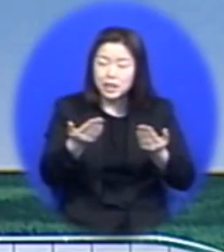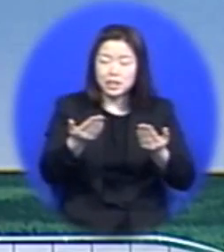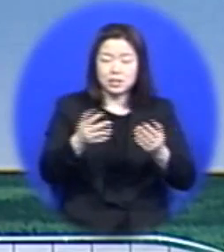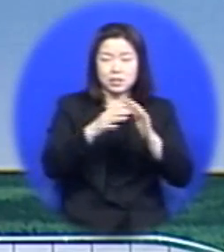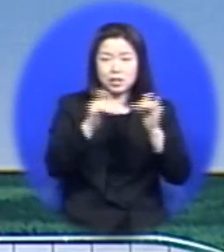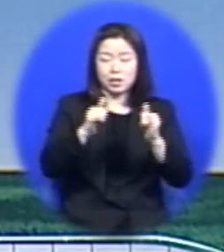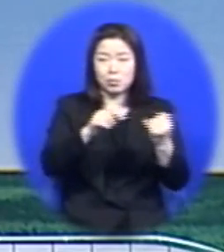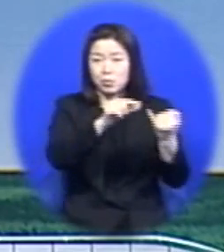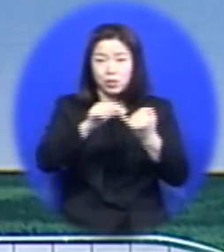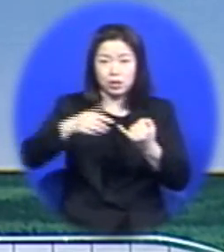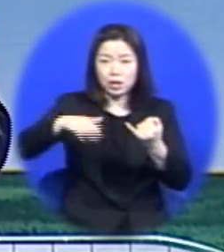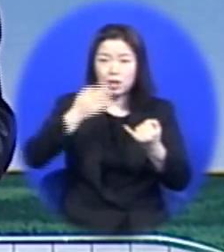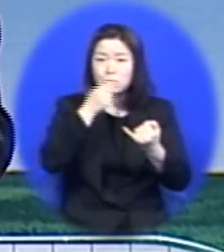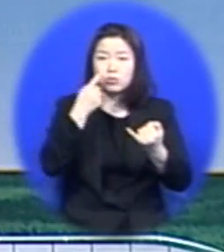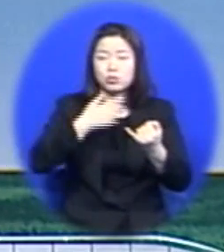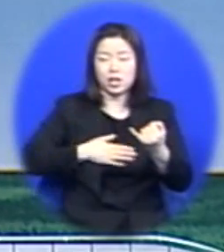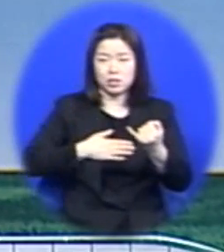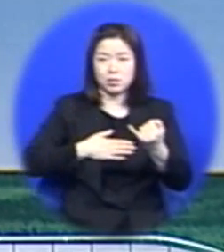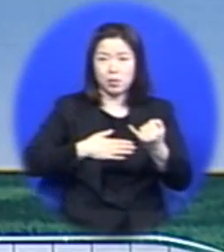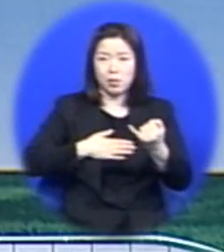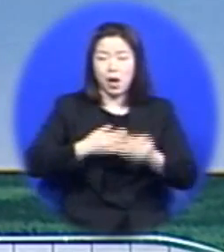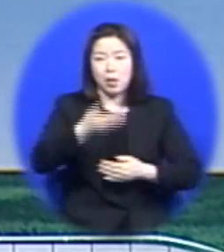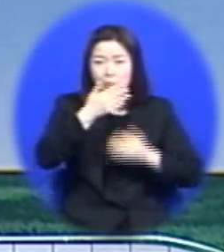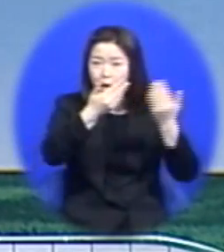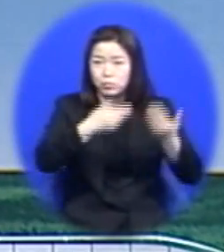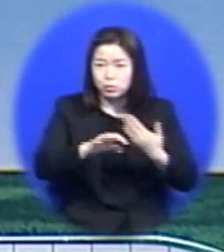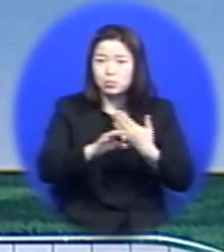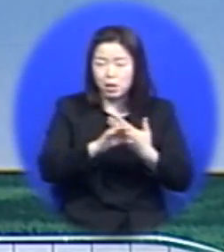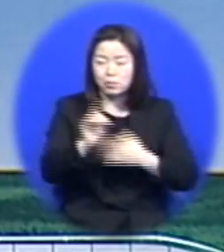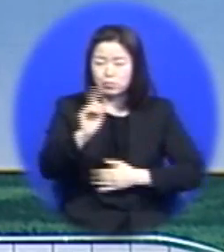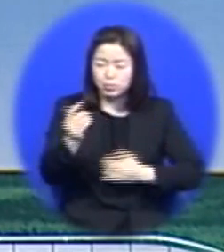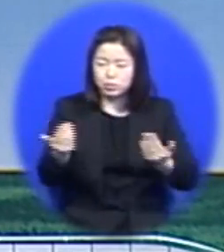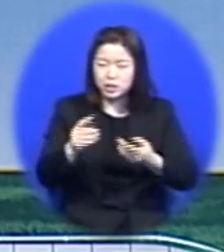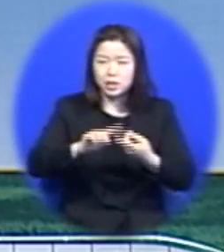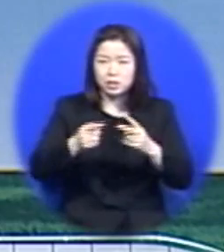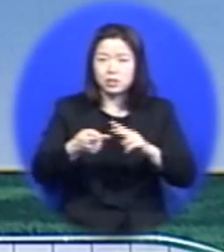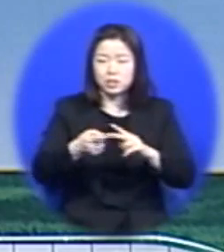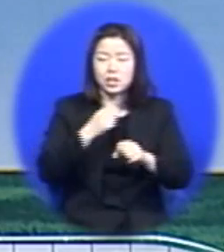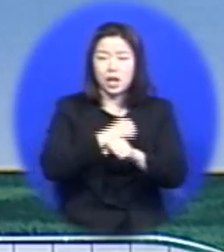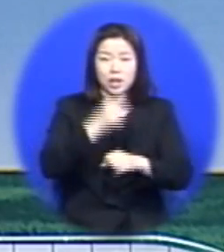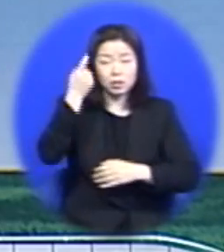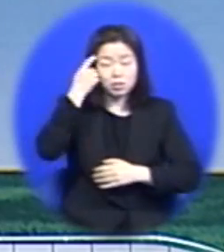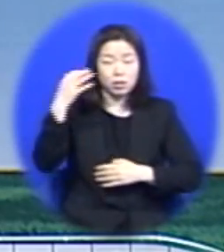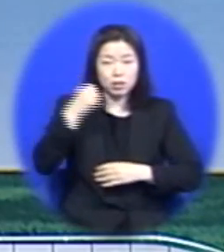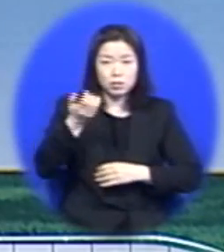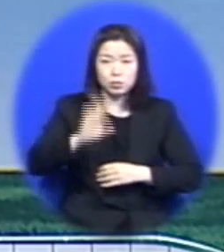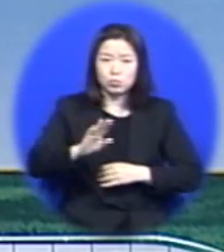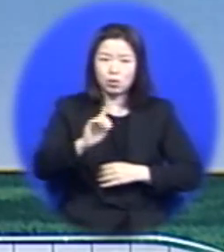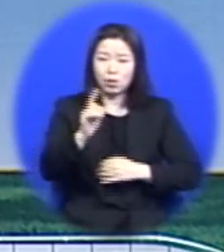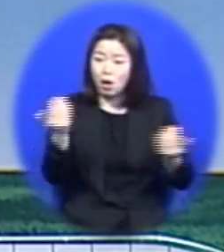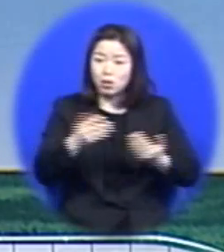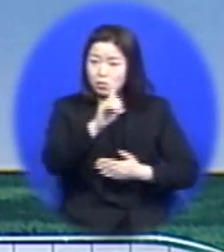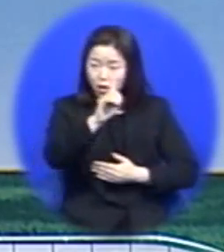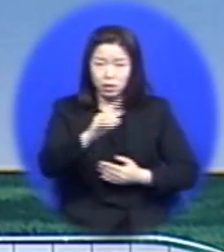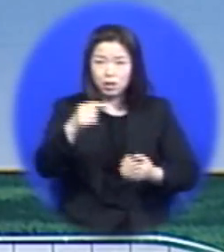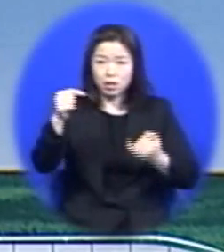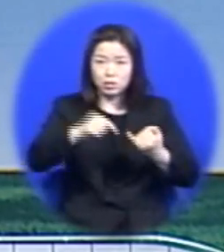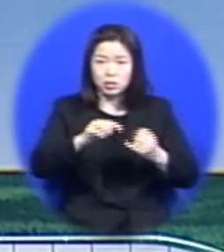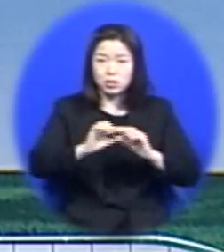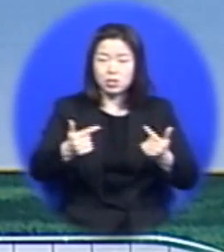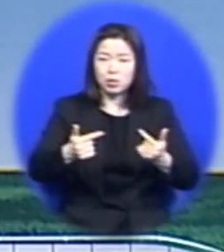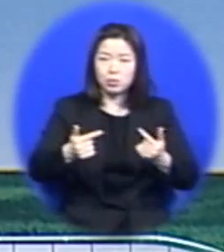데려가는 밥이라도 제대로 먹여주면 무슨 일이든지 하겠다고 생각을 했는데 아무 일도 시키지 않고 너무나 잘